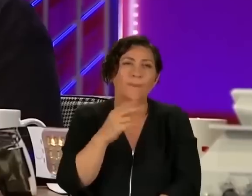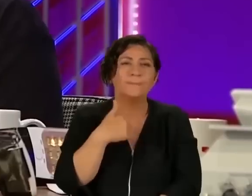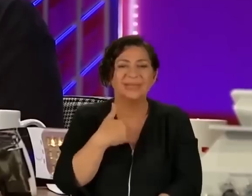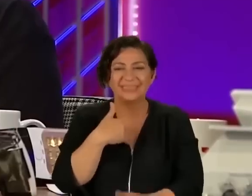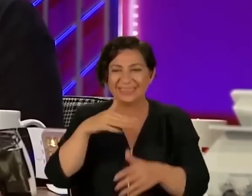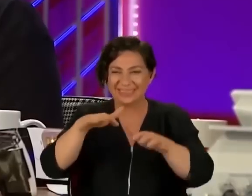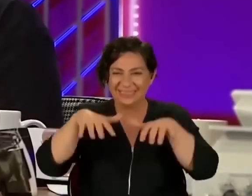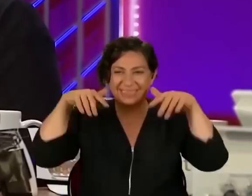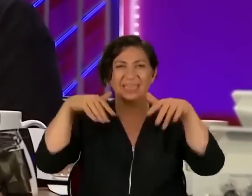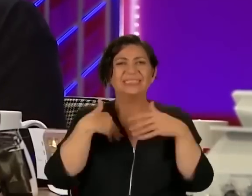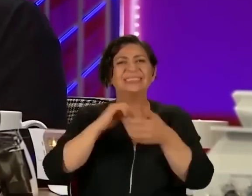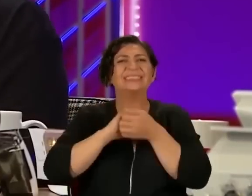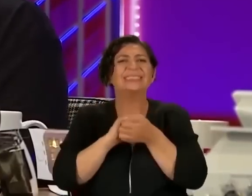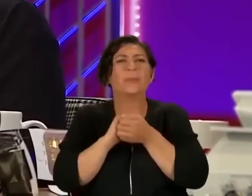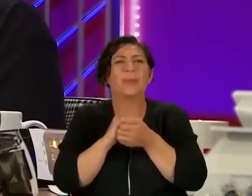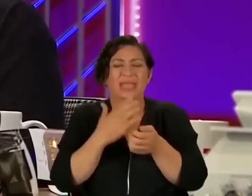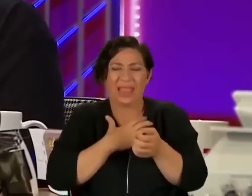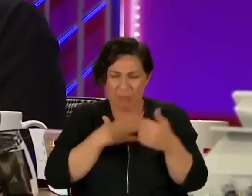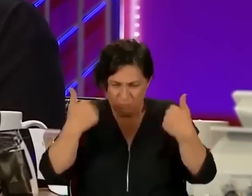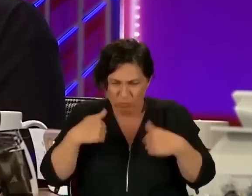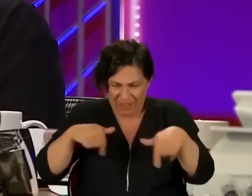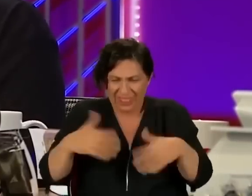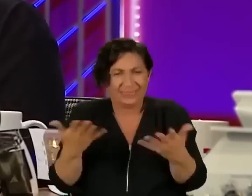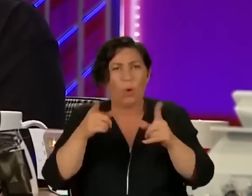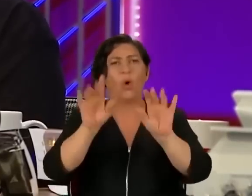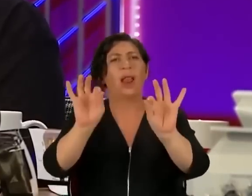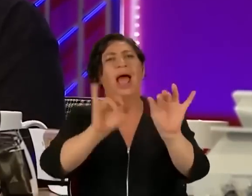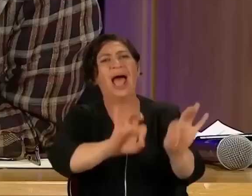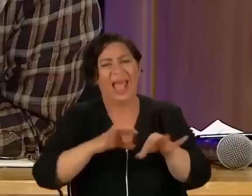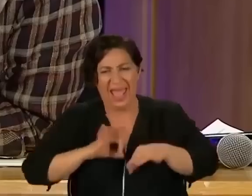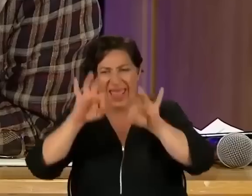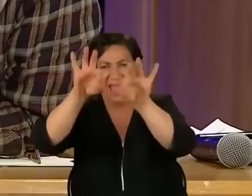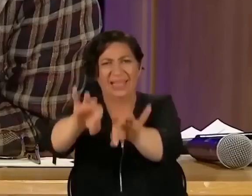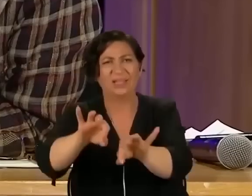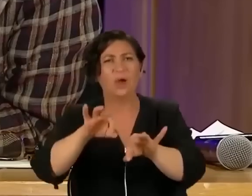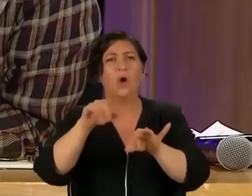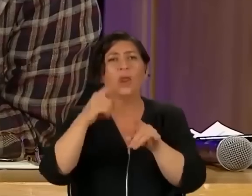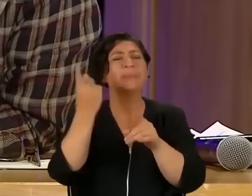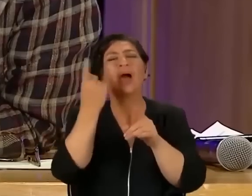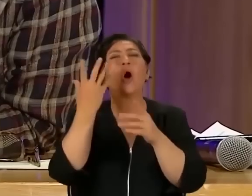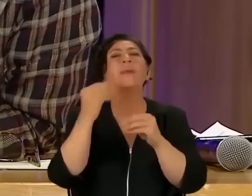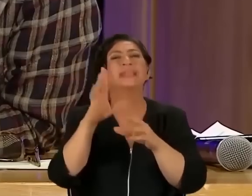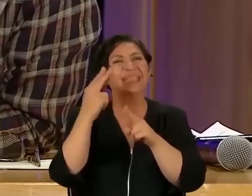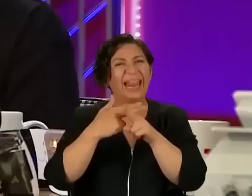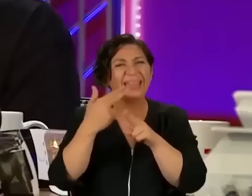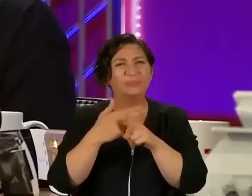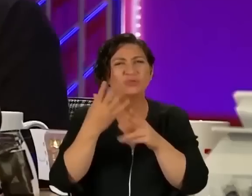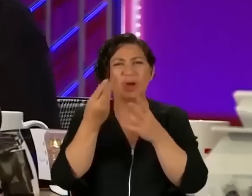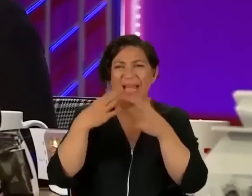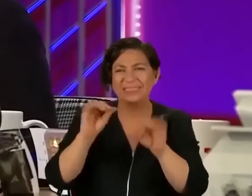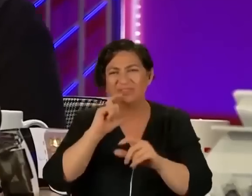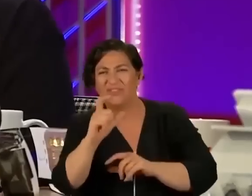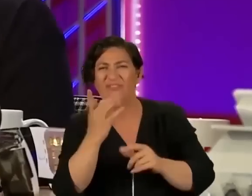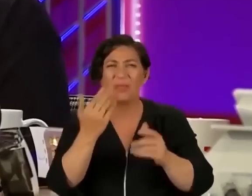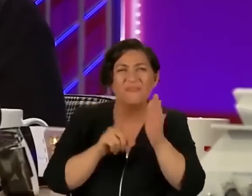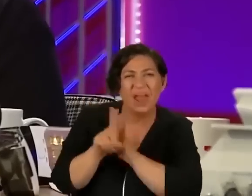de sahnede samimi bir modum var. Kendim neysem öyle olmaya çalışıyorum. Çünkü hani öyle olmayan bir metodu denedim. Yeteneksizsinizde böyle çok hazır cevap,